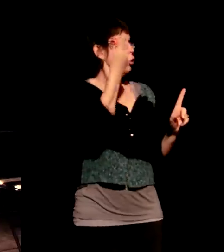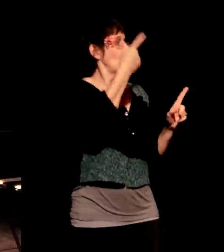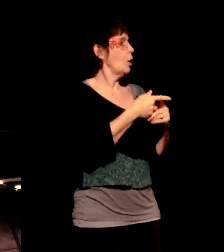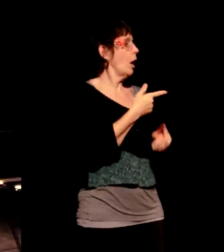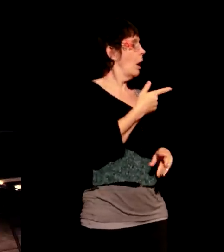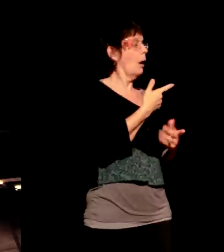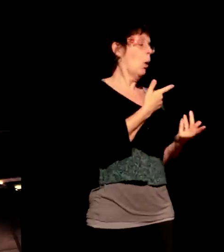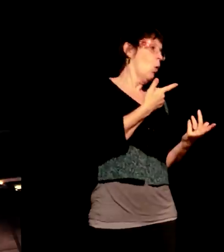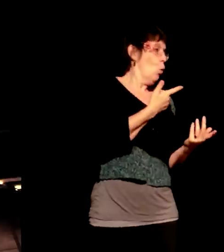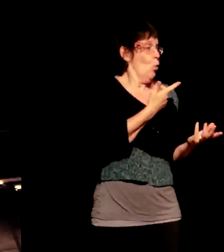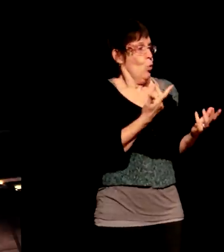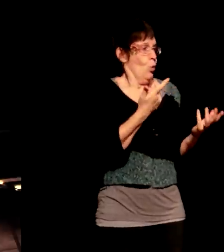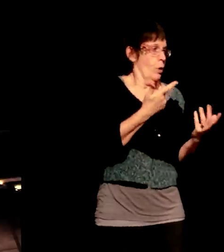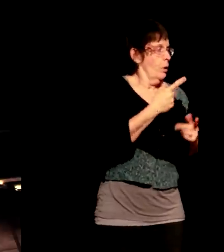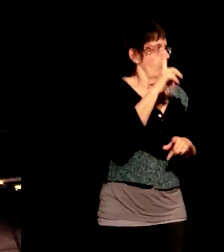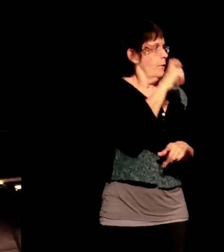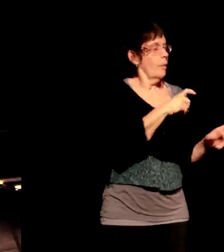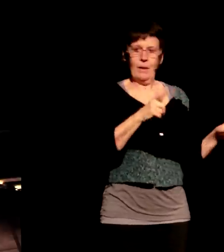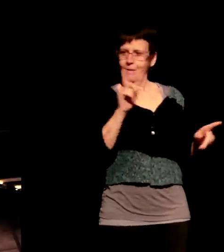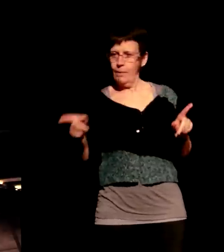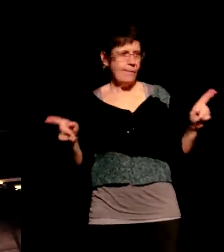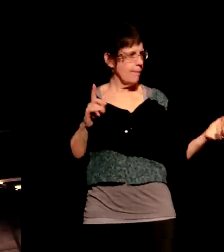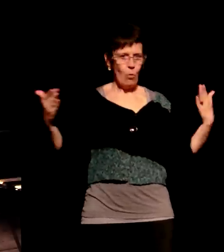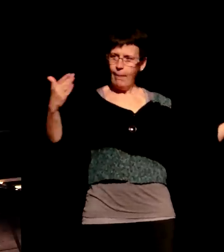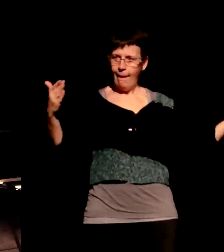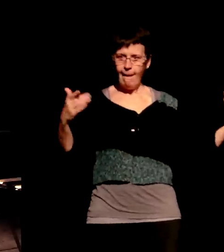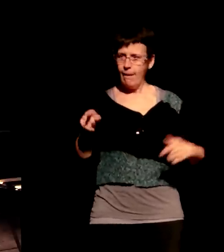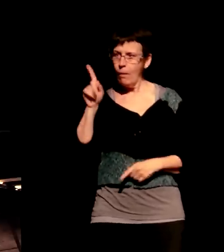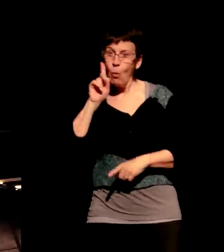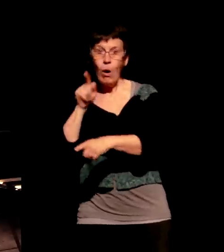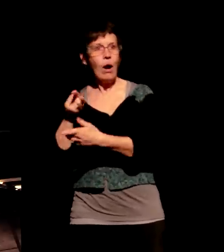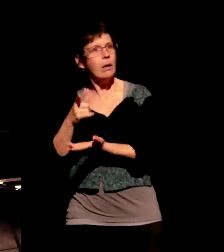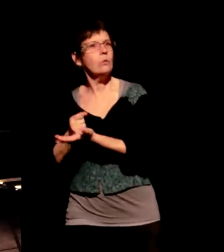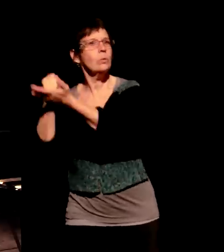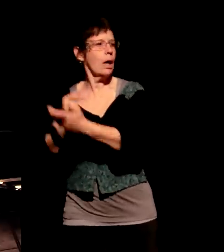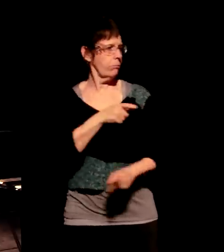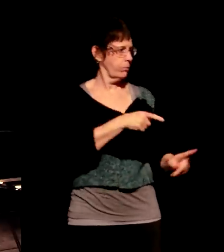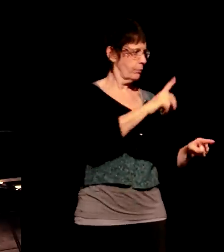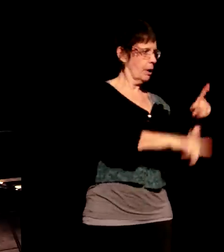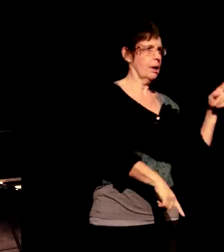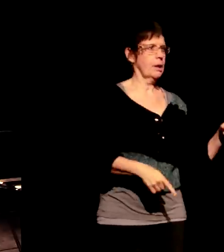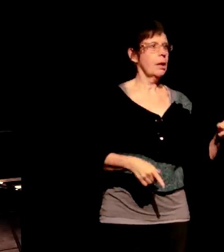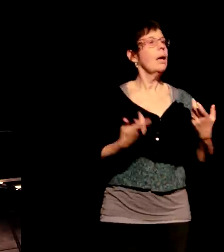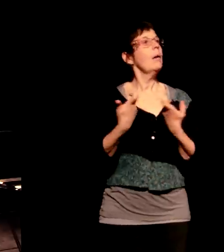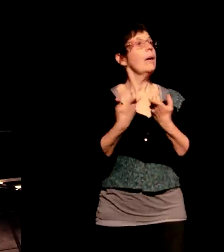Charlie Hebdo soit à ce point-là soutenu et Dieudonné à ce point-là condamné, notamment parce que quand il y a eu les manifestations du 11 janvier,